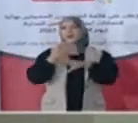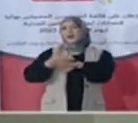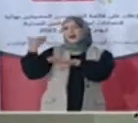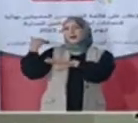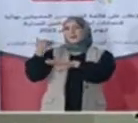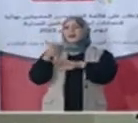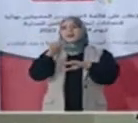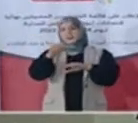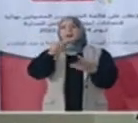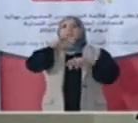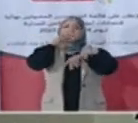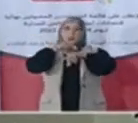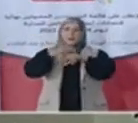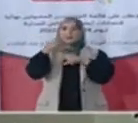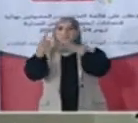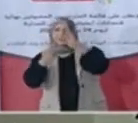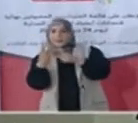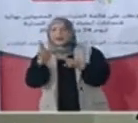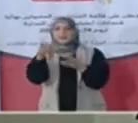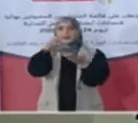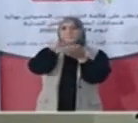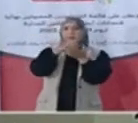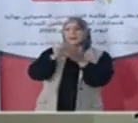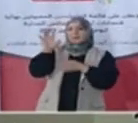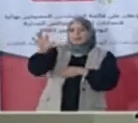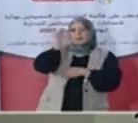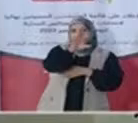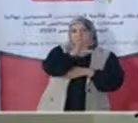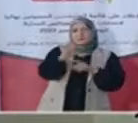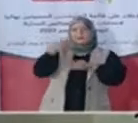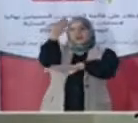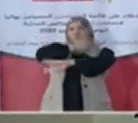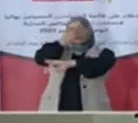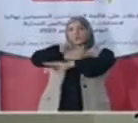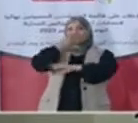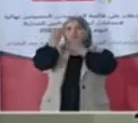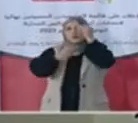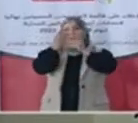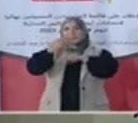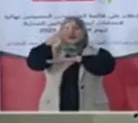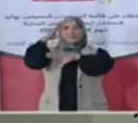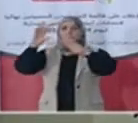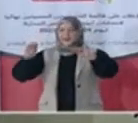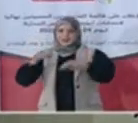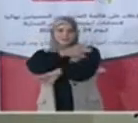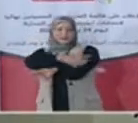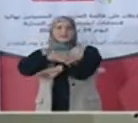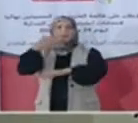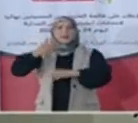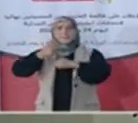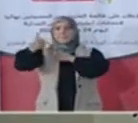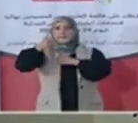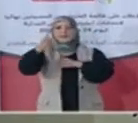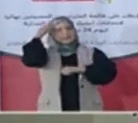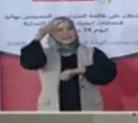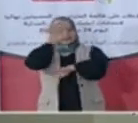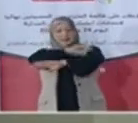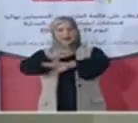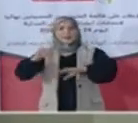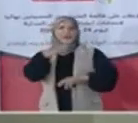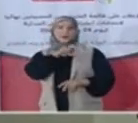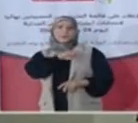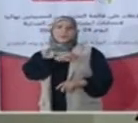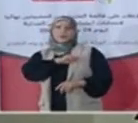فما بعض التوقيت الاستثنائية في المراكز اللي في المناطق الحدودية أو الجبلية لاعتبارات أمنية. ثم أيضا